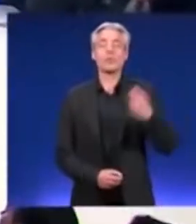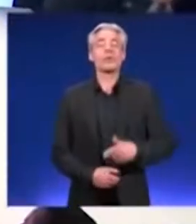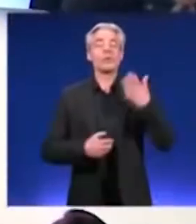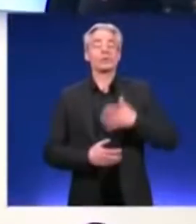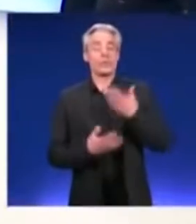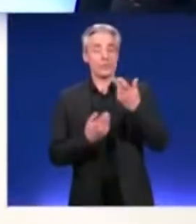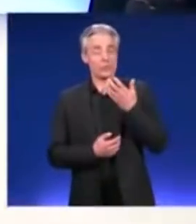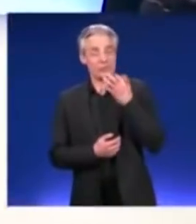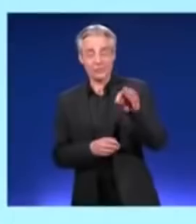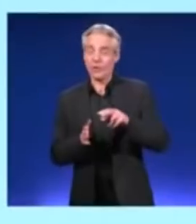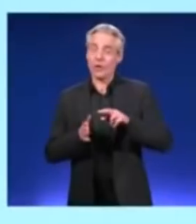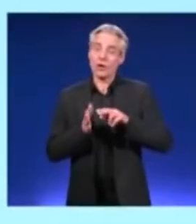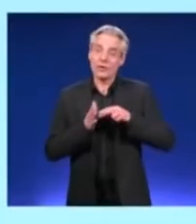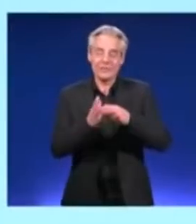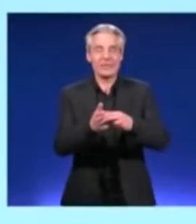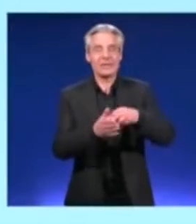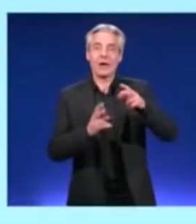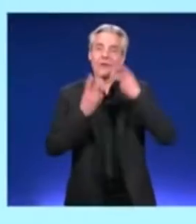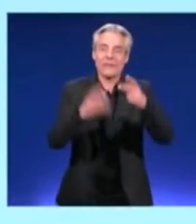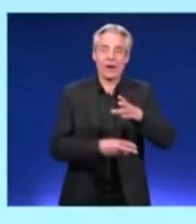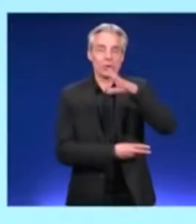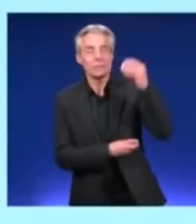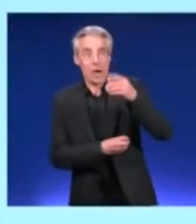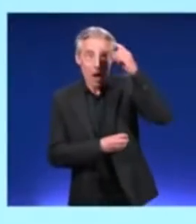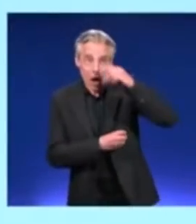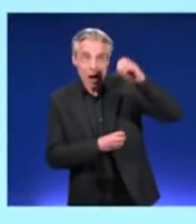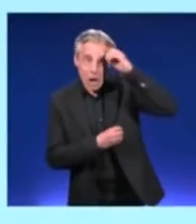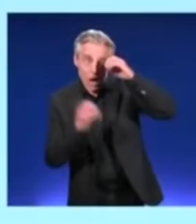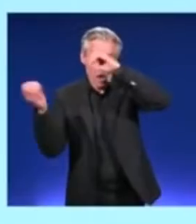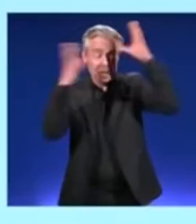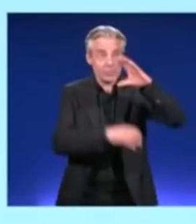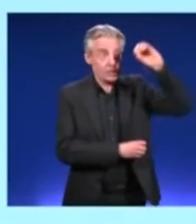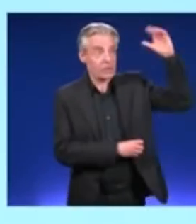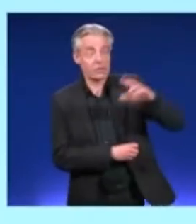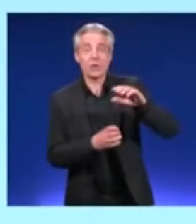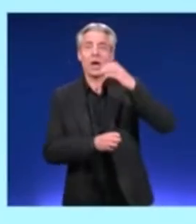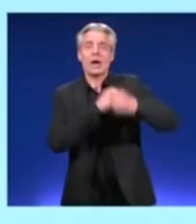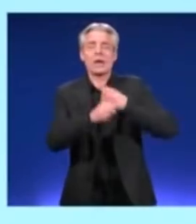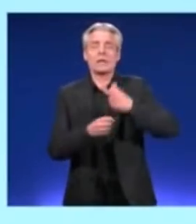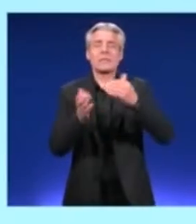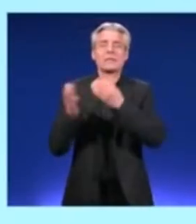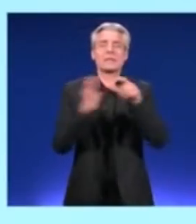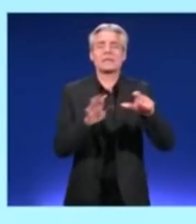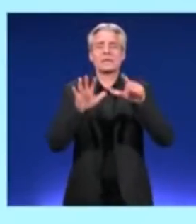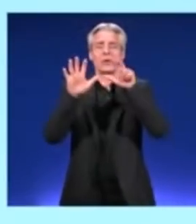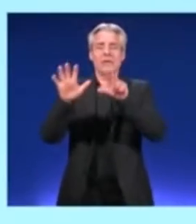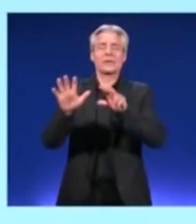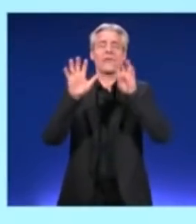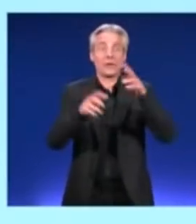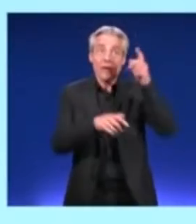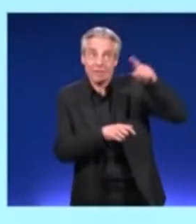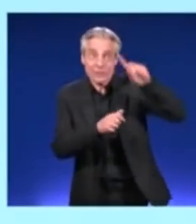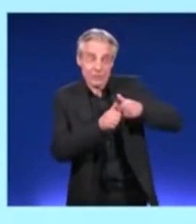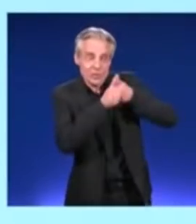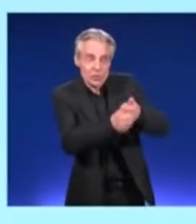Je veux une France fidèle à l'humanisme, à l'esprit des Lumières, au souffle de 1789. Tels sont, mes